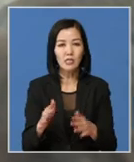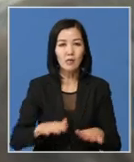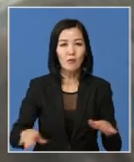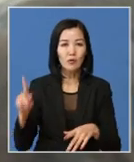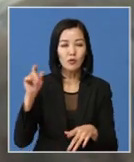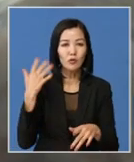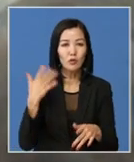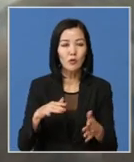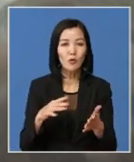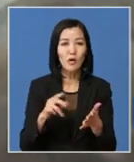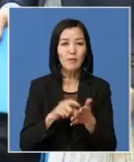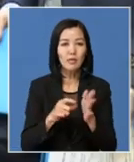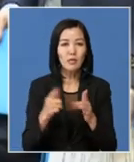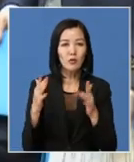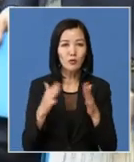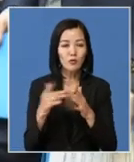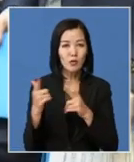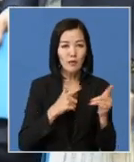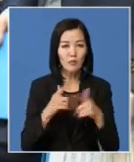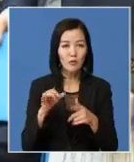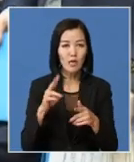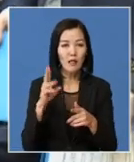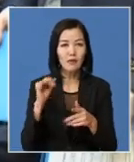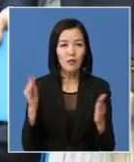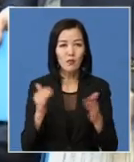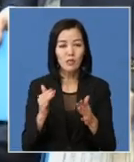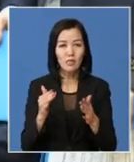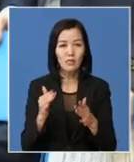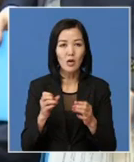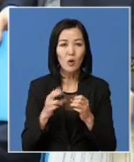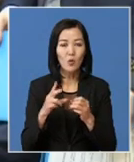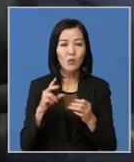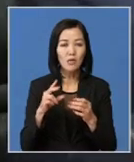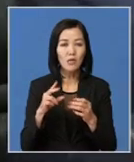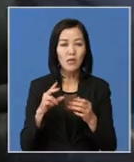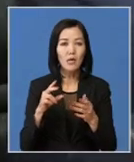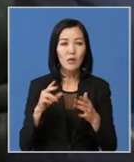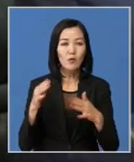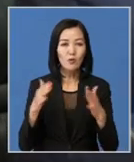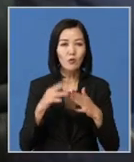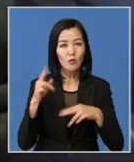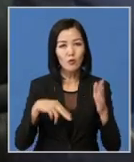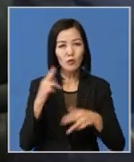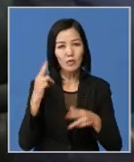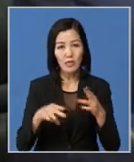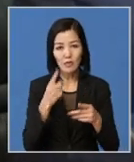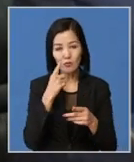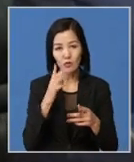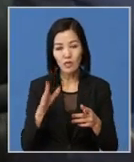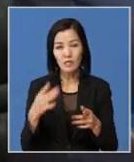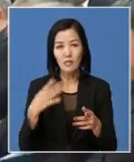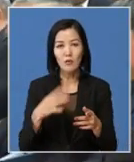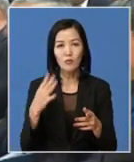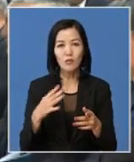ауданында 150 пәтерлі үй дайын болса, Алатау Ажар ықшам ауданында 12 пәтердің құрылысы аяқталуға жақын. Іле ауданында 54,